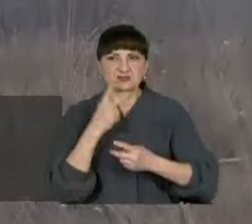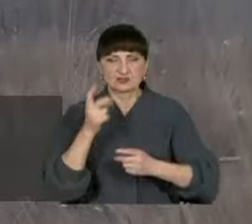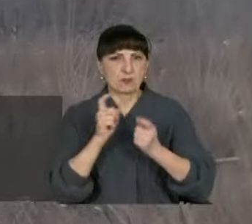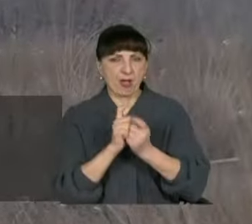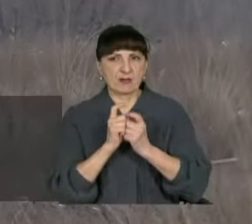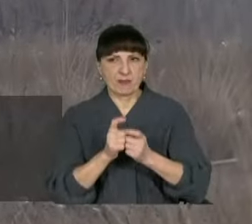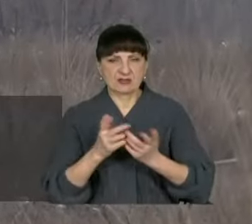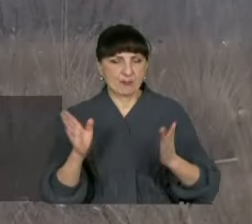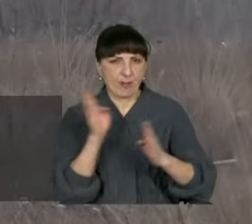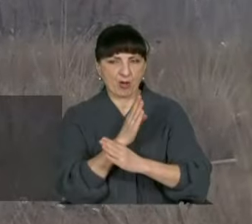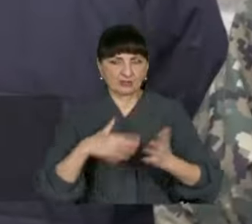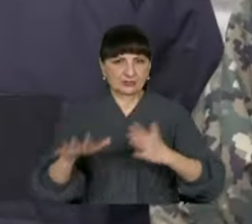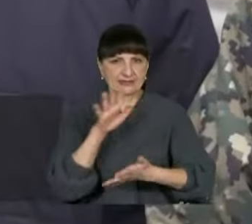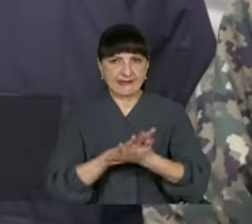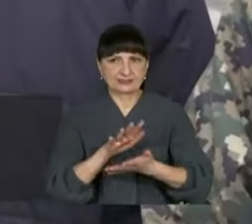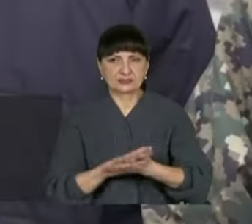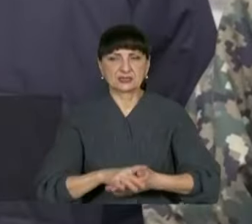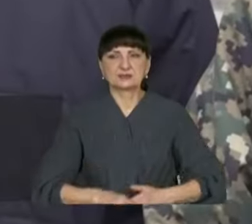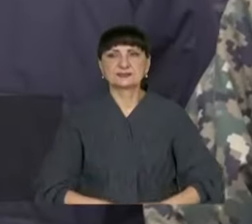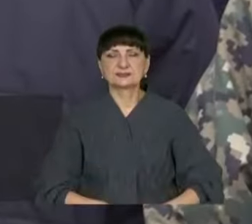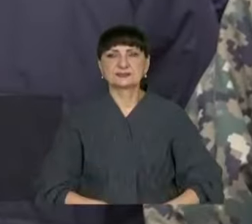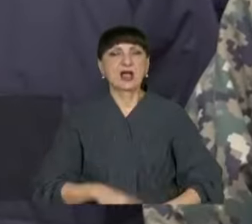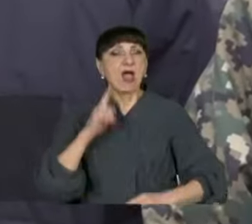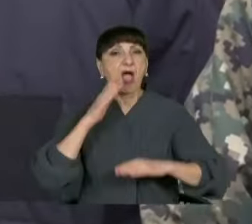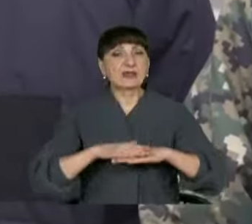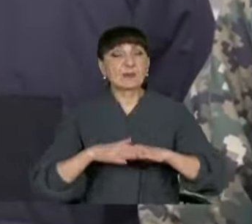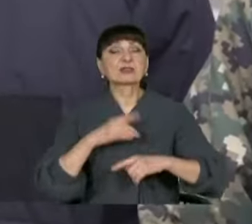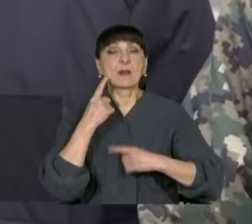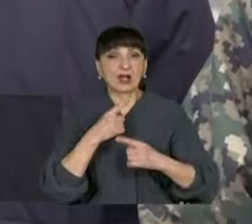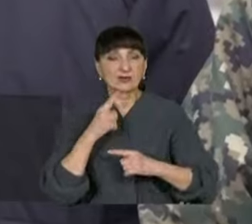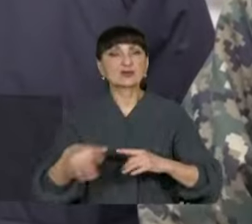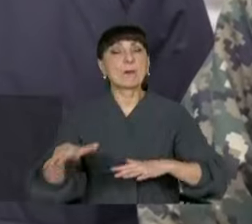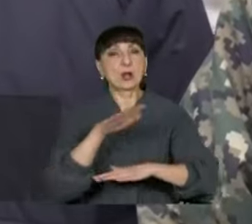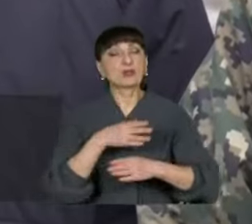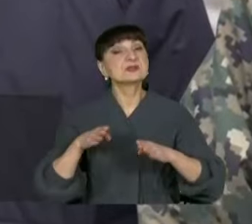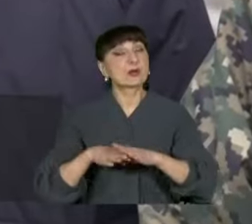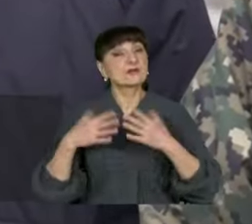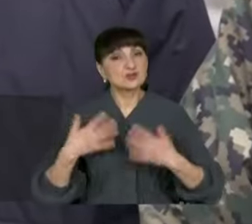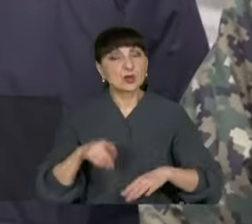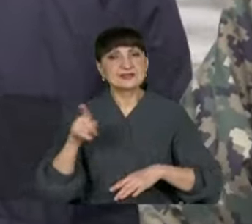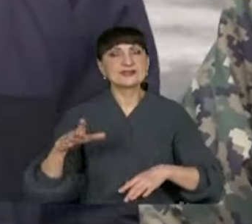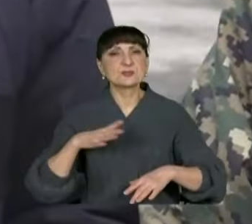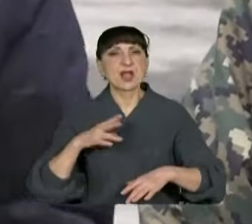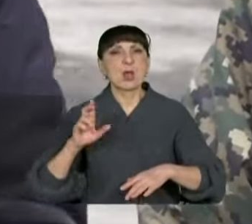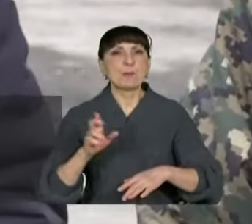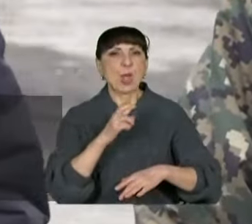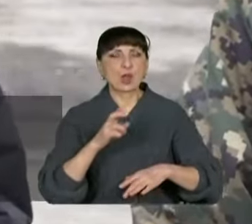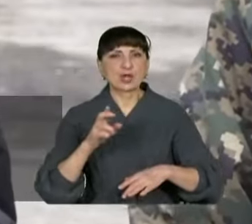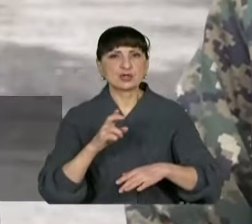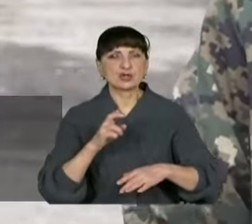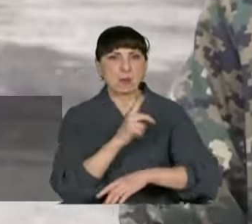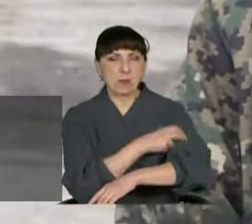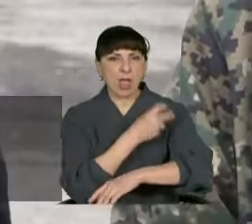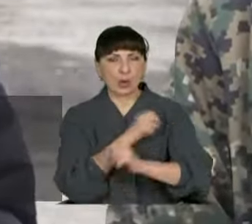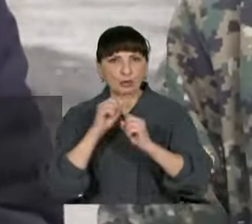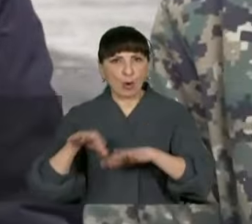за окружающую среду. Акимат нам говорил, что полигон закрыли. Здесь находились биологические и медотходы.